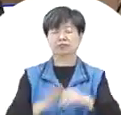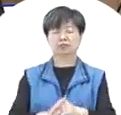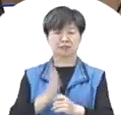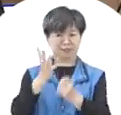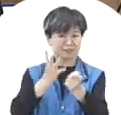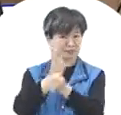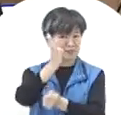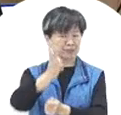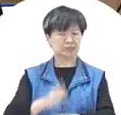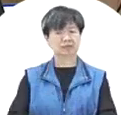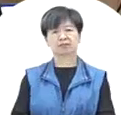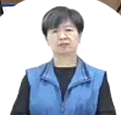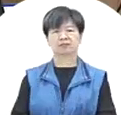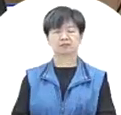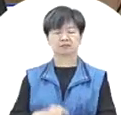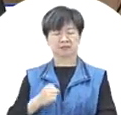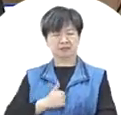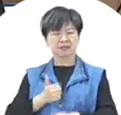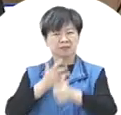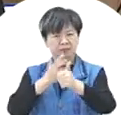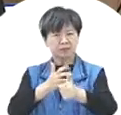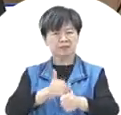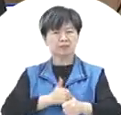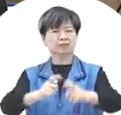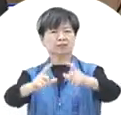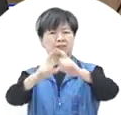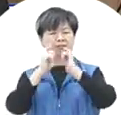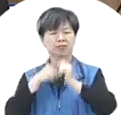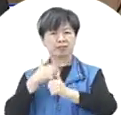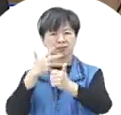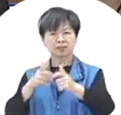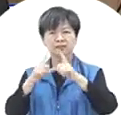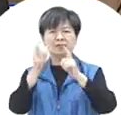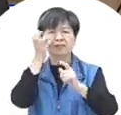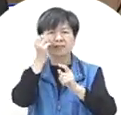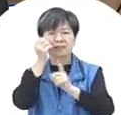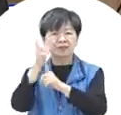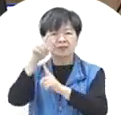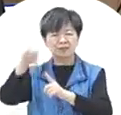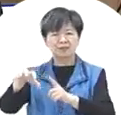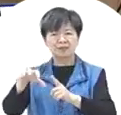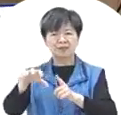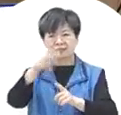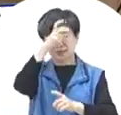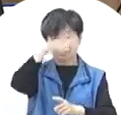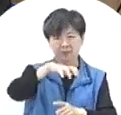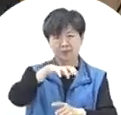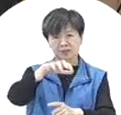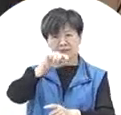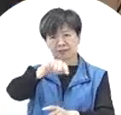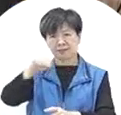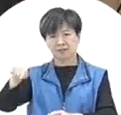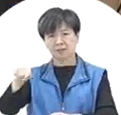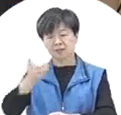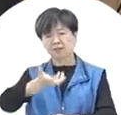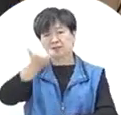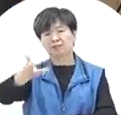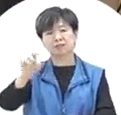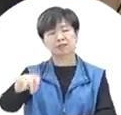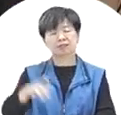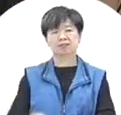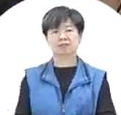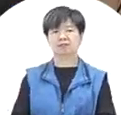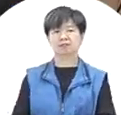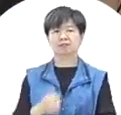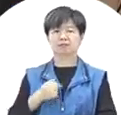后， 十问。实打，我现在问你，大 关 消防分队跟大关派出所未来要迁移到什么位置？ 这个我